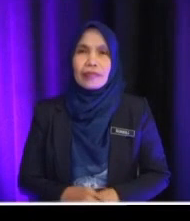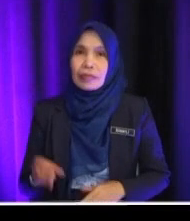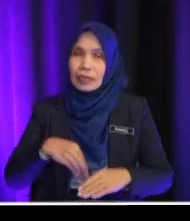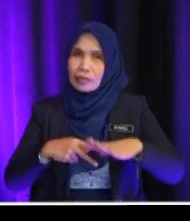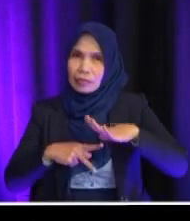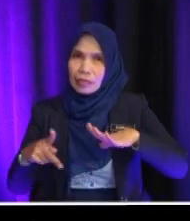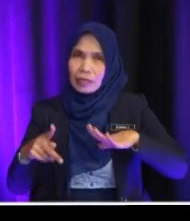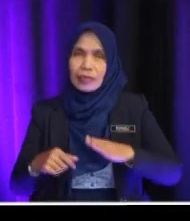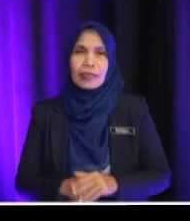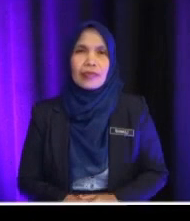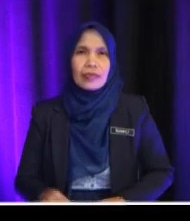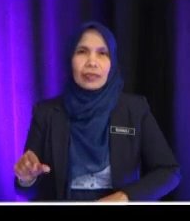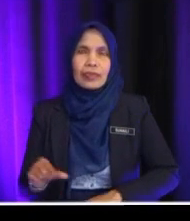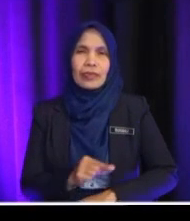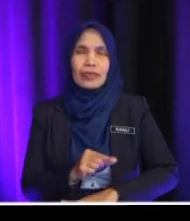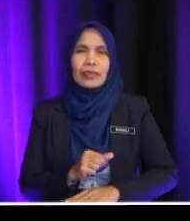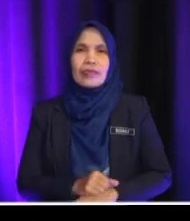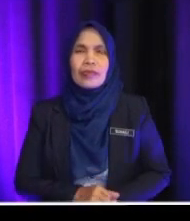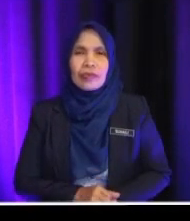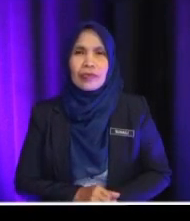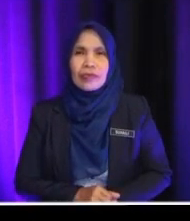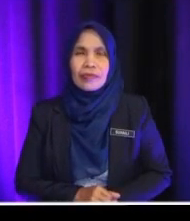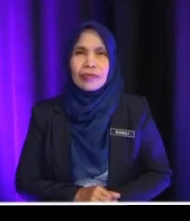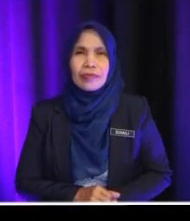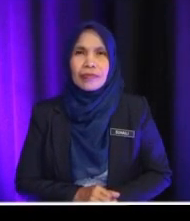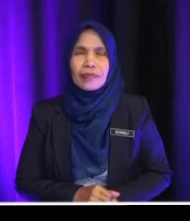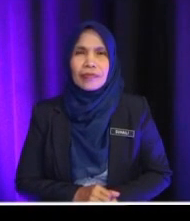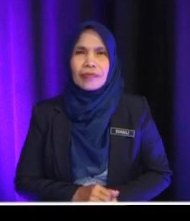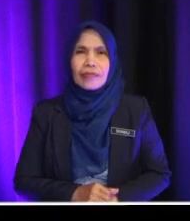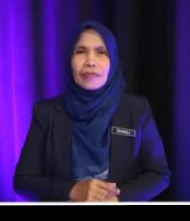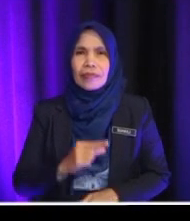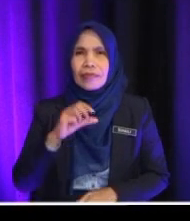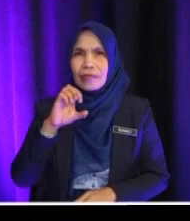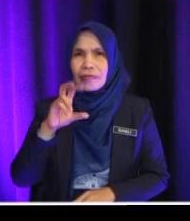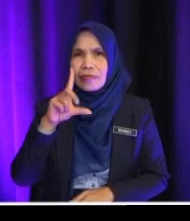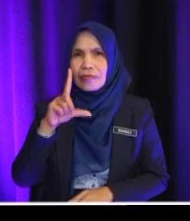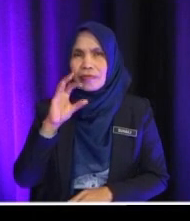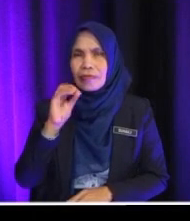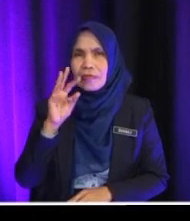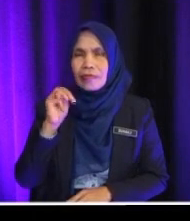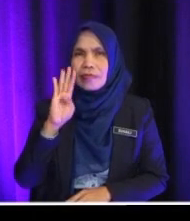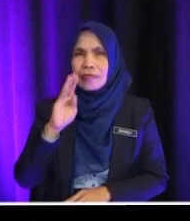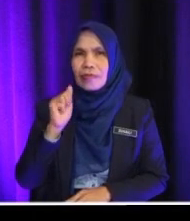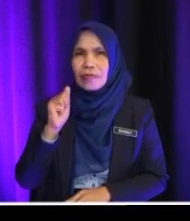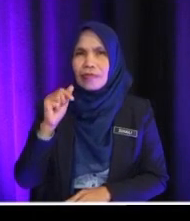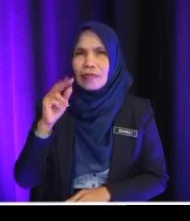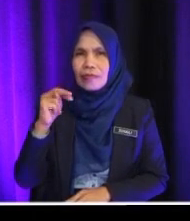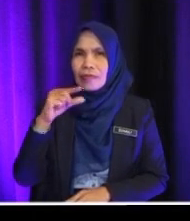ketuhar menggunakan gelombang haba ataupun cahaya. Okey, jadi teknik haba kering ni dia